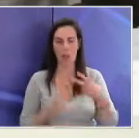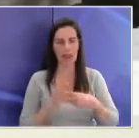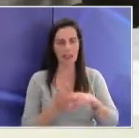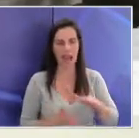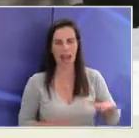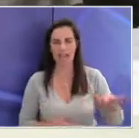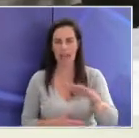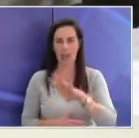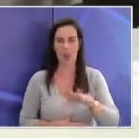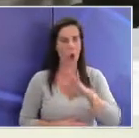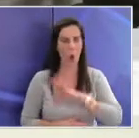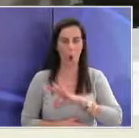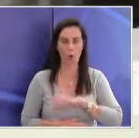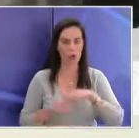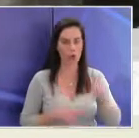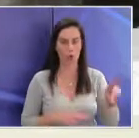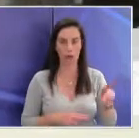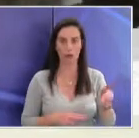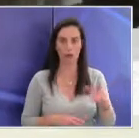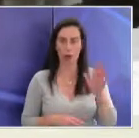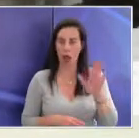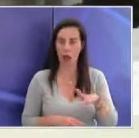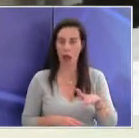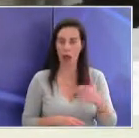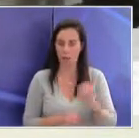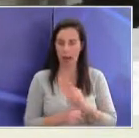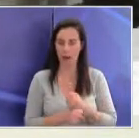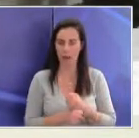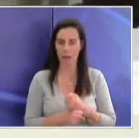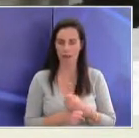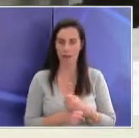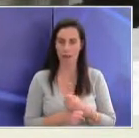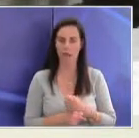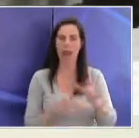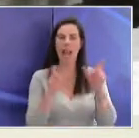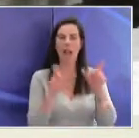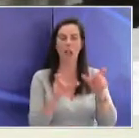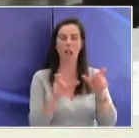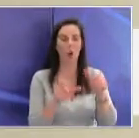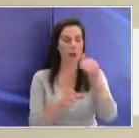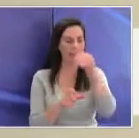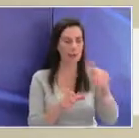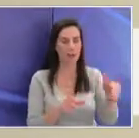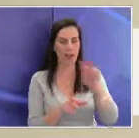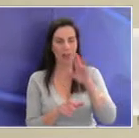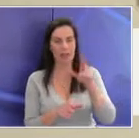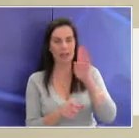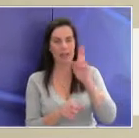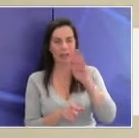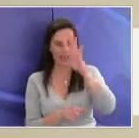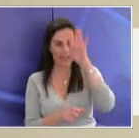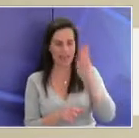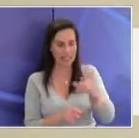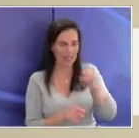האסטרטגי שלא רק רוסיה תהיה כאן כי עם ארצות הברית, וגם הפרקטי לחסום את המעבר הזה בין עיראק, בין